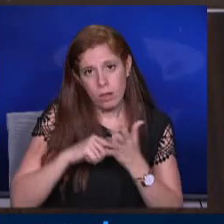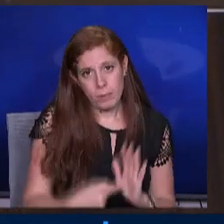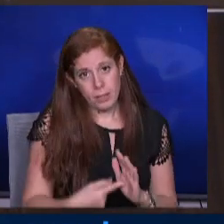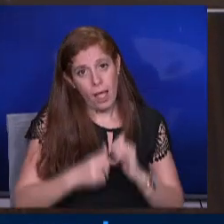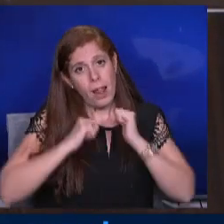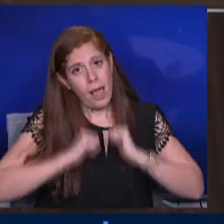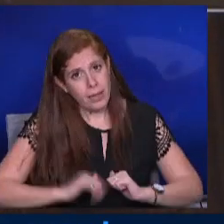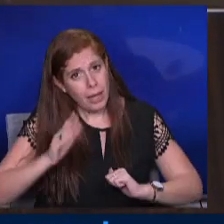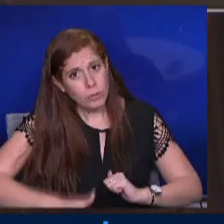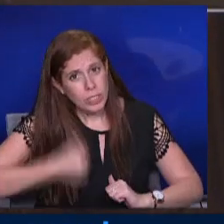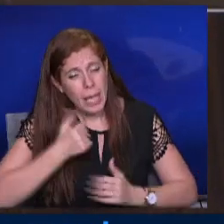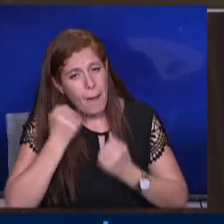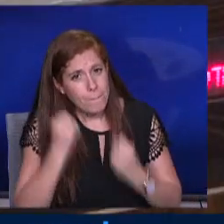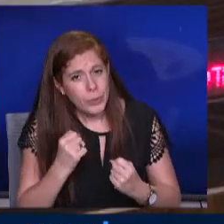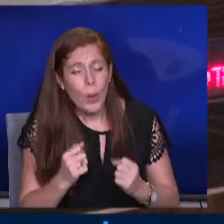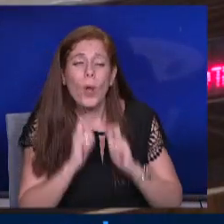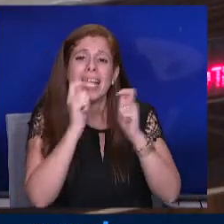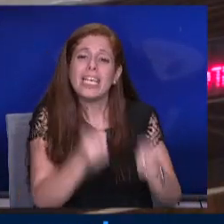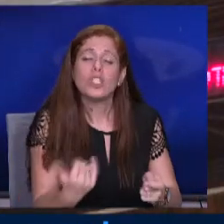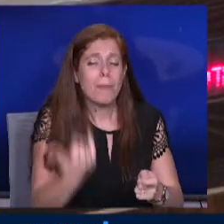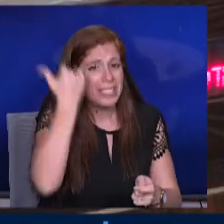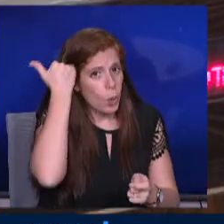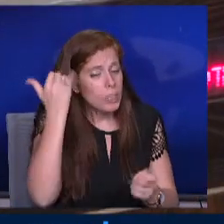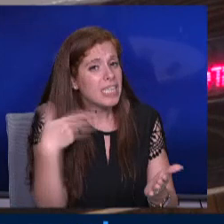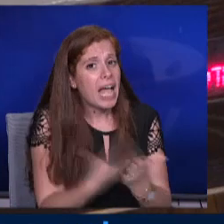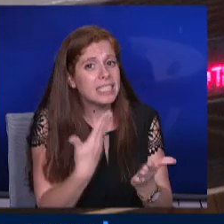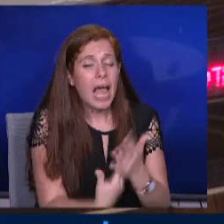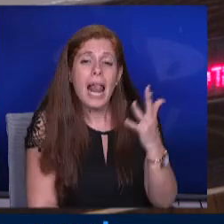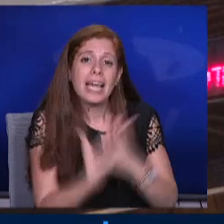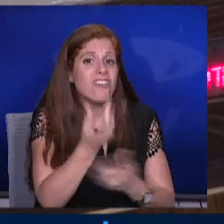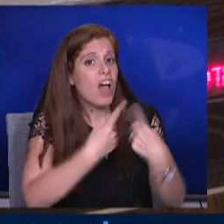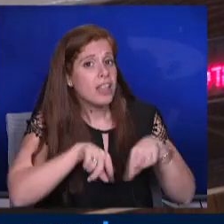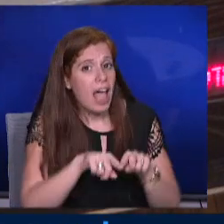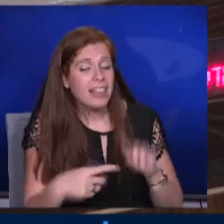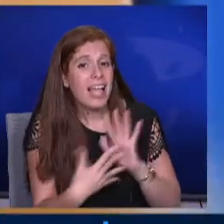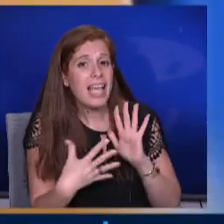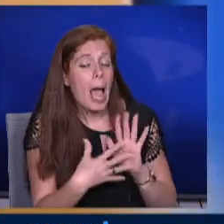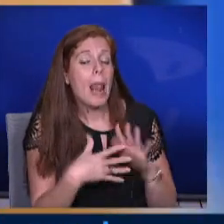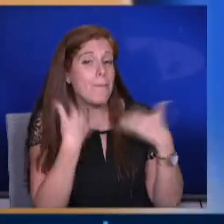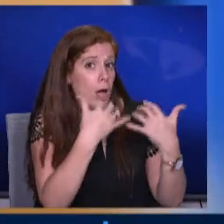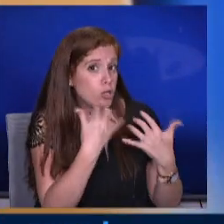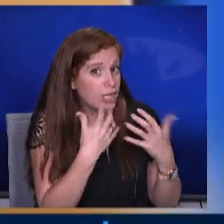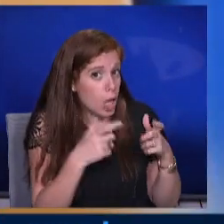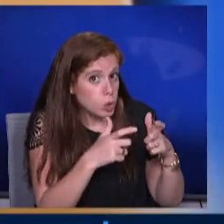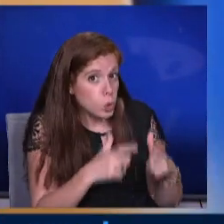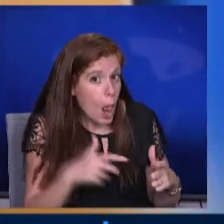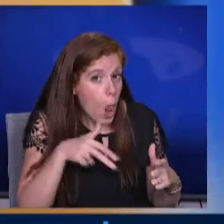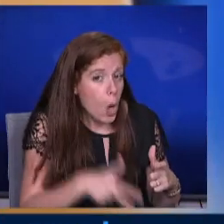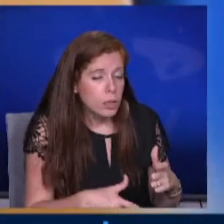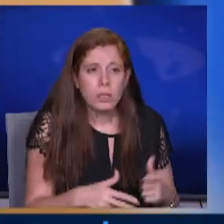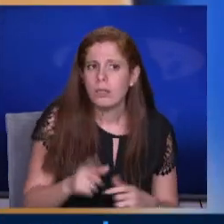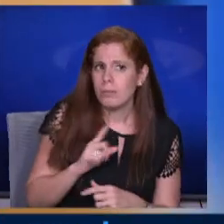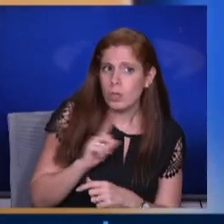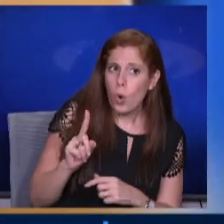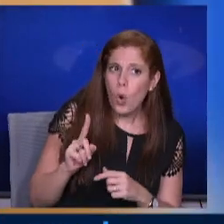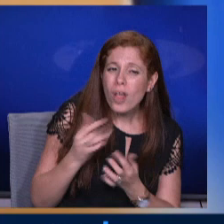כששר הביטחון הגיש היום למזכירות הממשלה את ההצעה להקים ועדת חקירה לפרשת הצוללות. אם לא נברר את האמת, לא נוכל